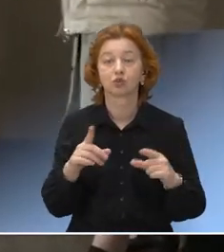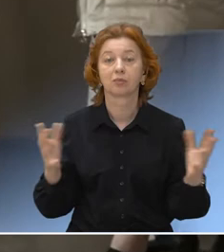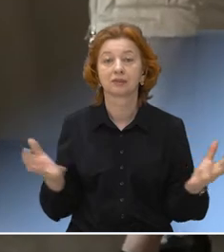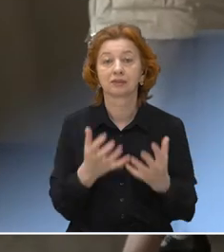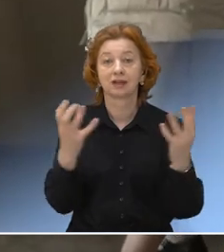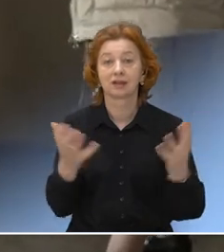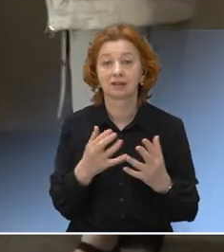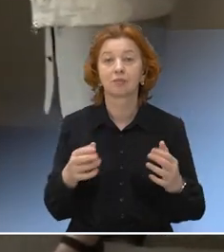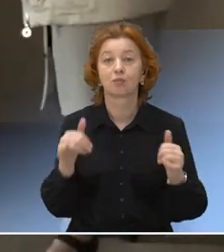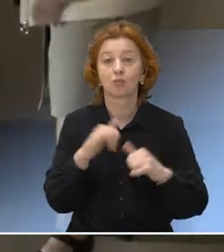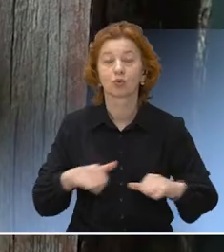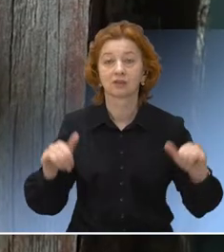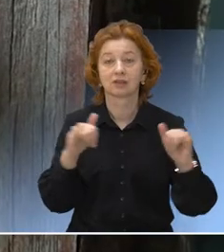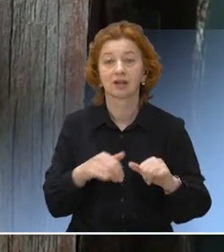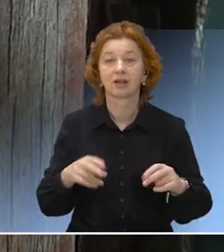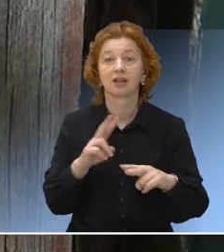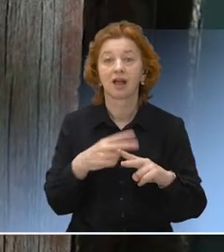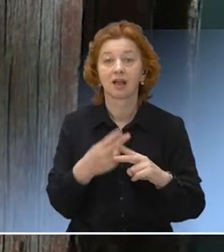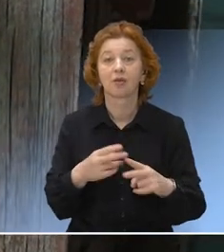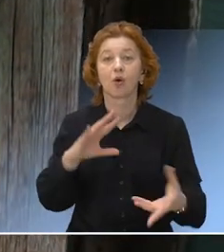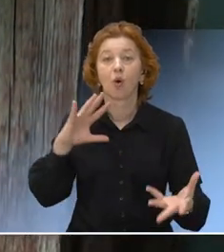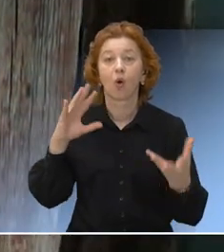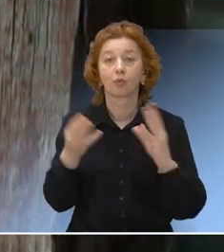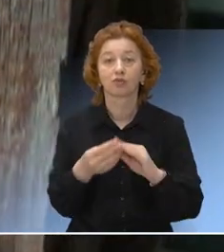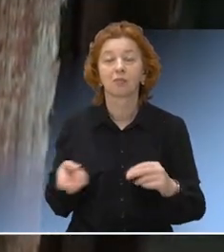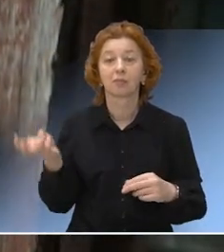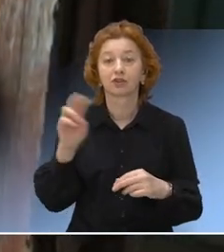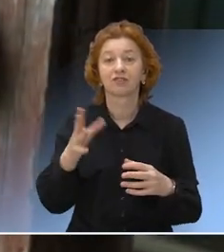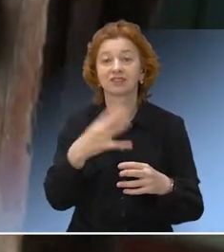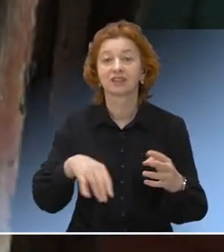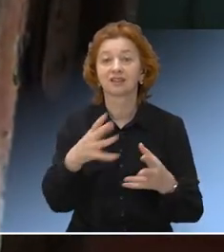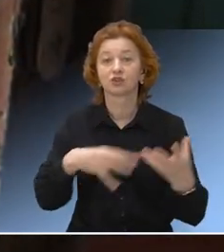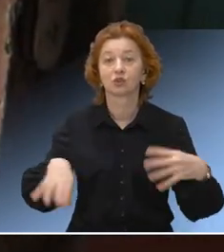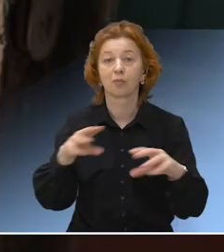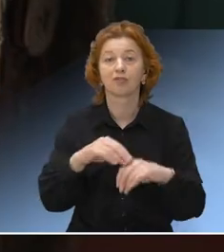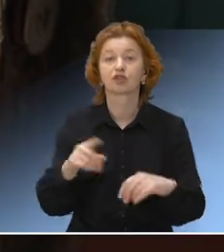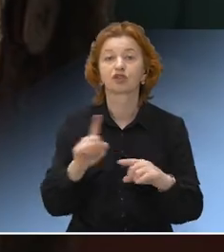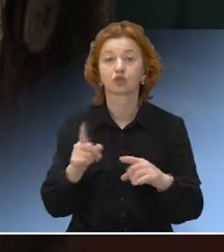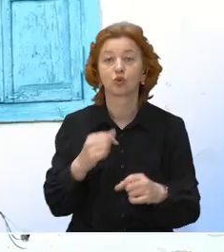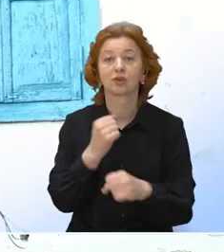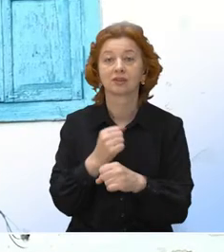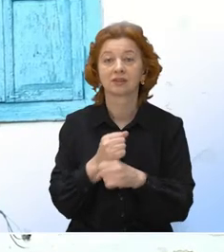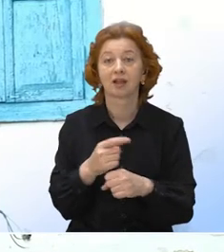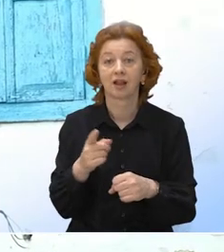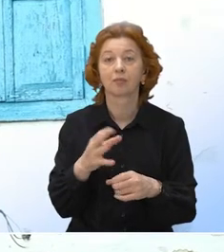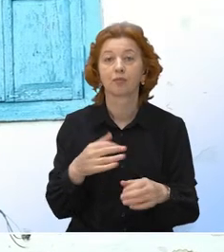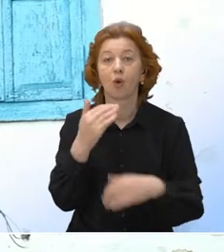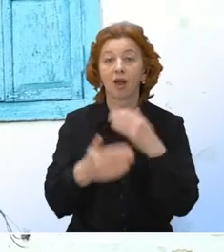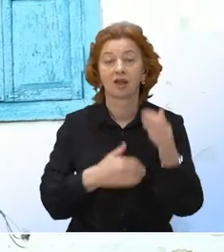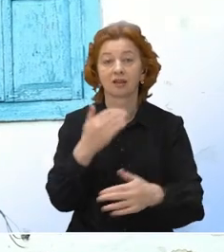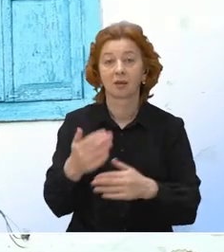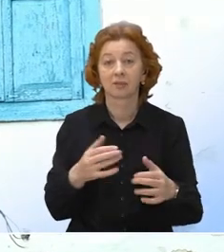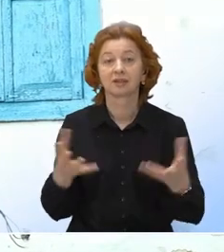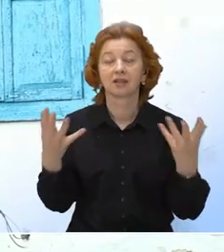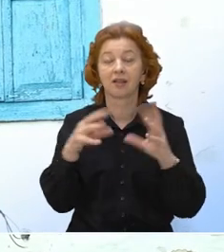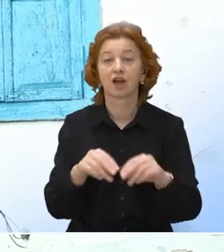чтобы сохранить Летницкий народный музей. К такому общему выводу пришли все собравшиеся. Но сделать это при условии